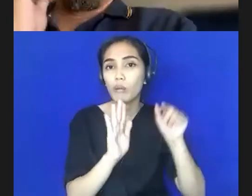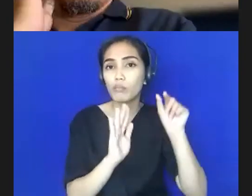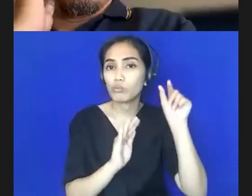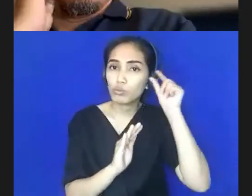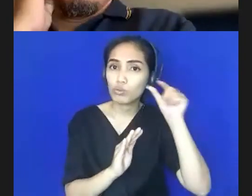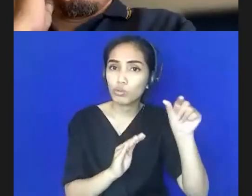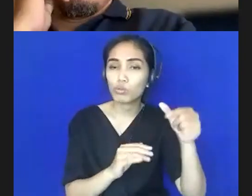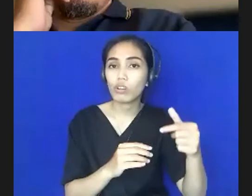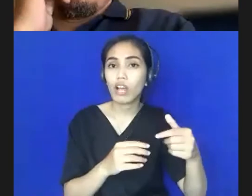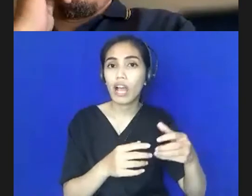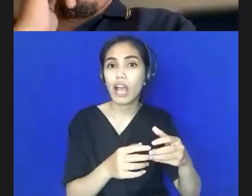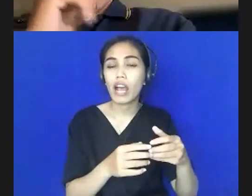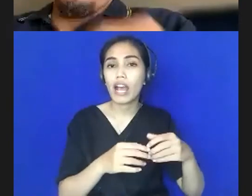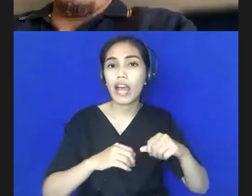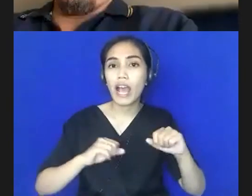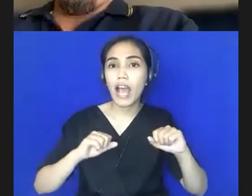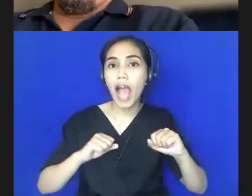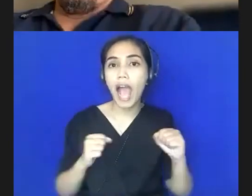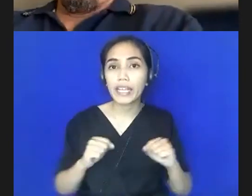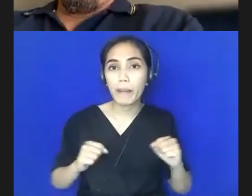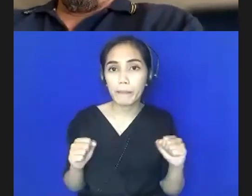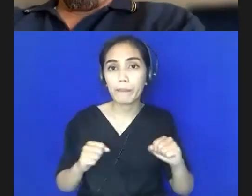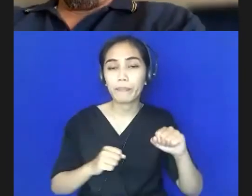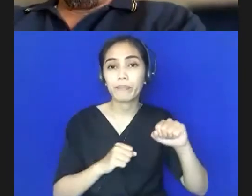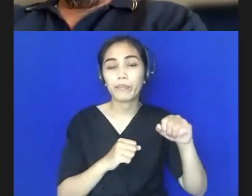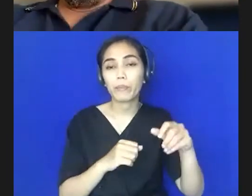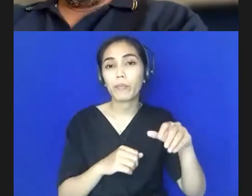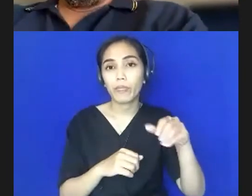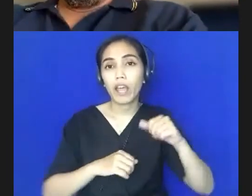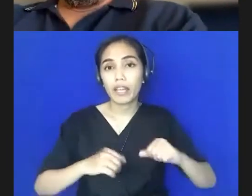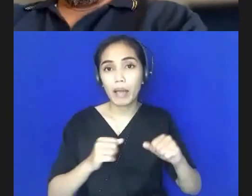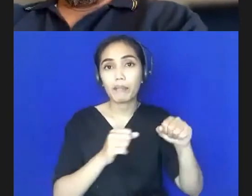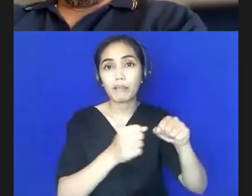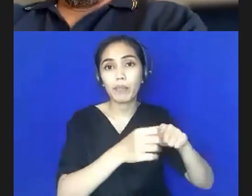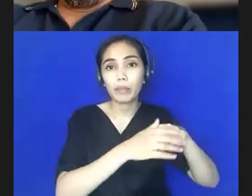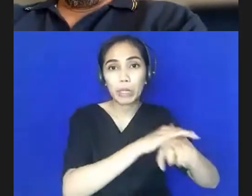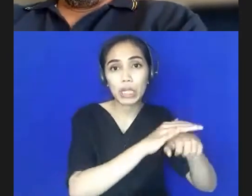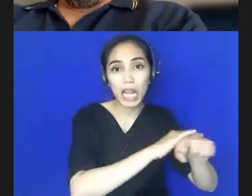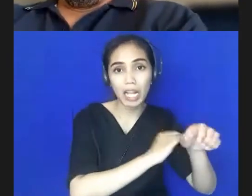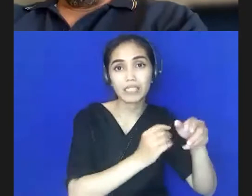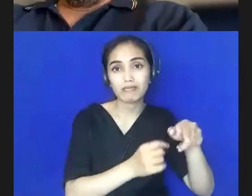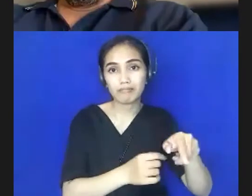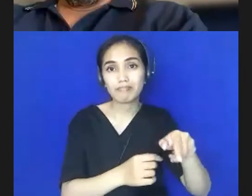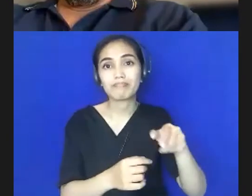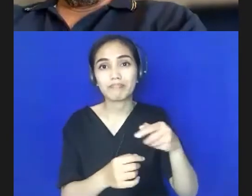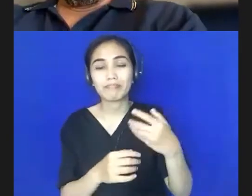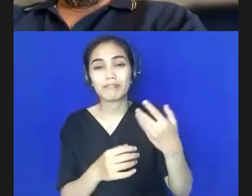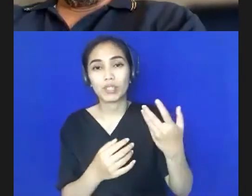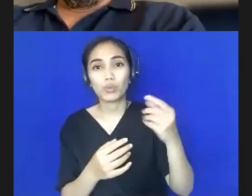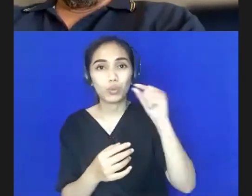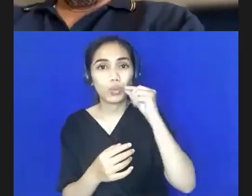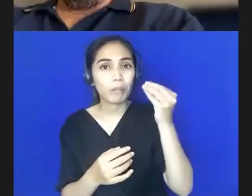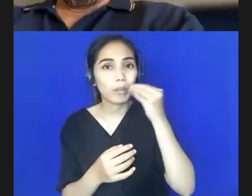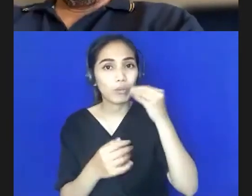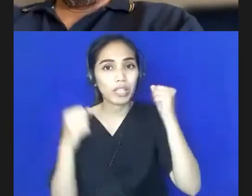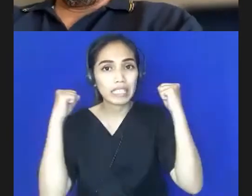peternakan ayam untuk pemenuhan gizi di daerah tertentu. Kemudian juga ada anggota kami yang